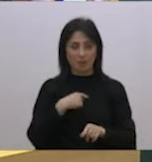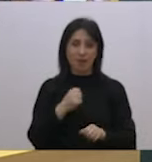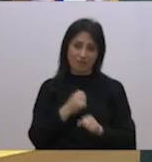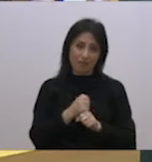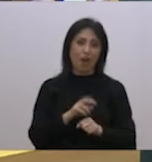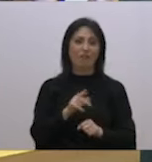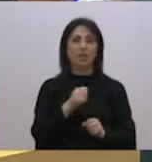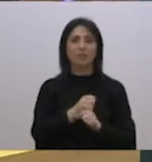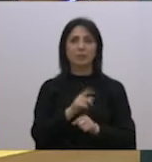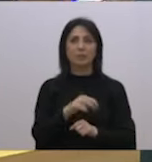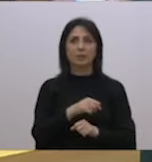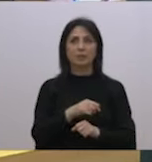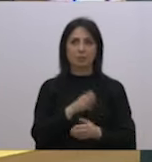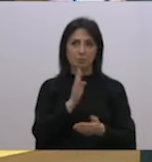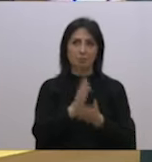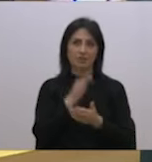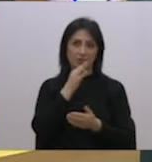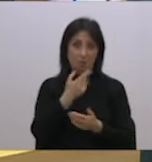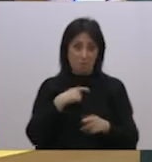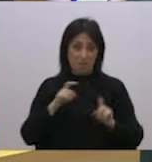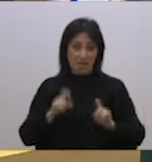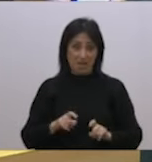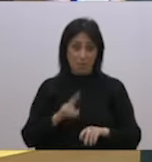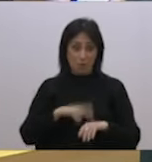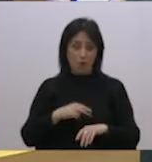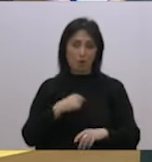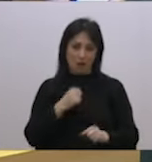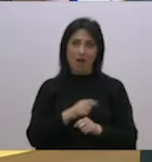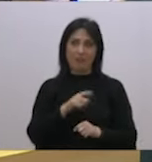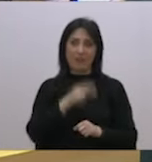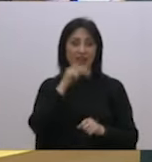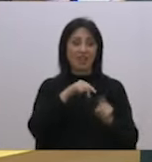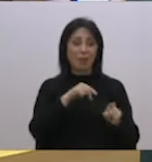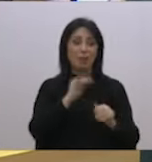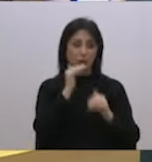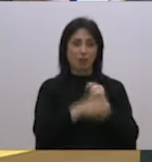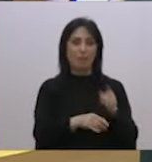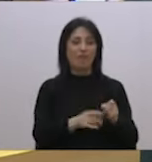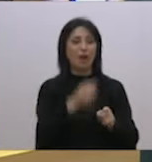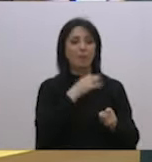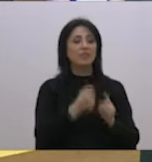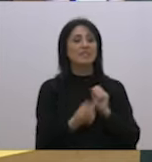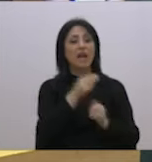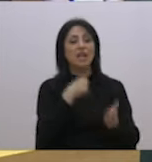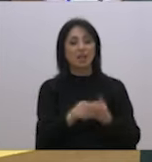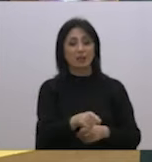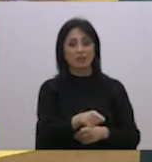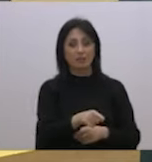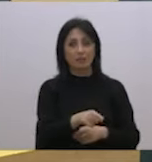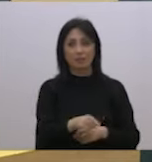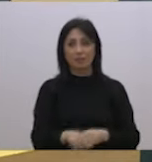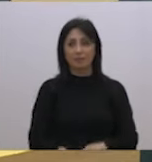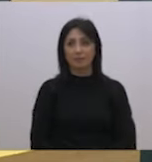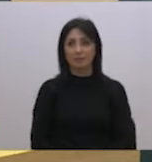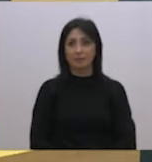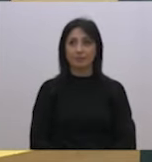gavaketet. Ai pirdavir vizakhi. Imto is danachaulis dafarva, rotsa armeunebis saidan sagdeba.